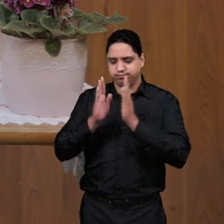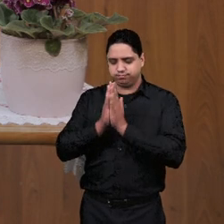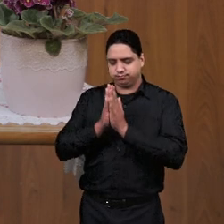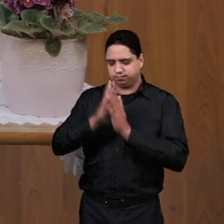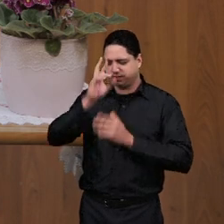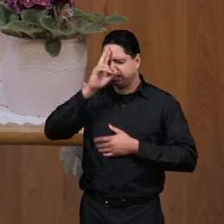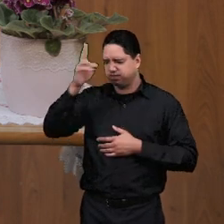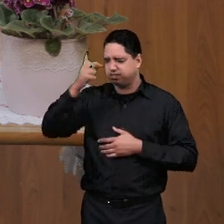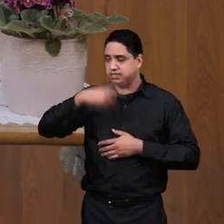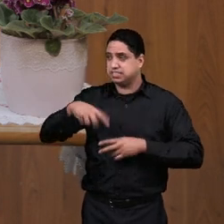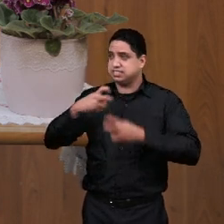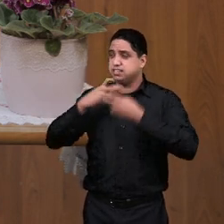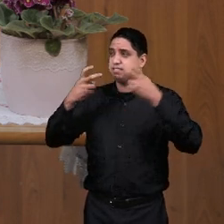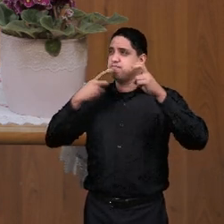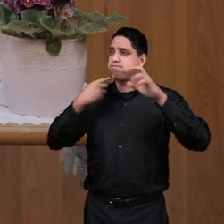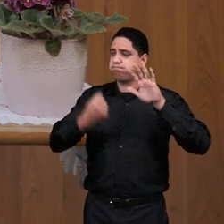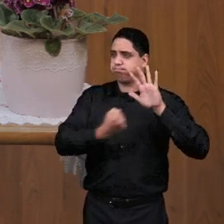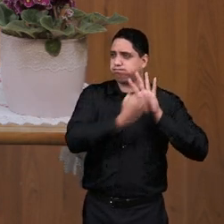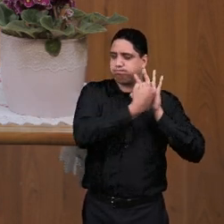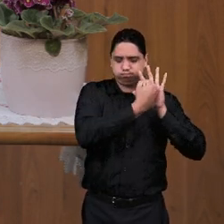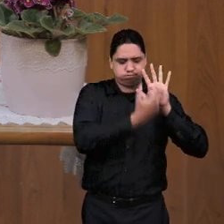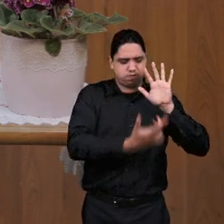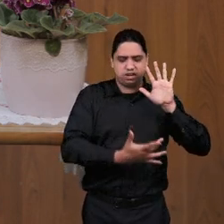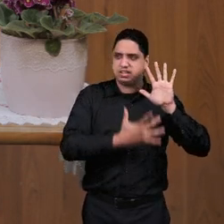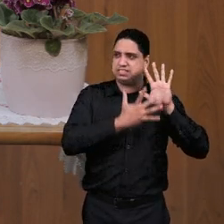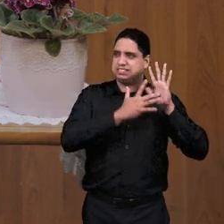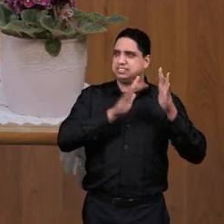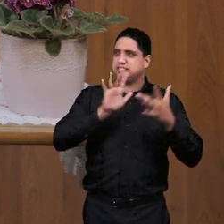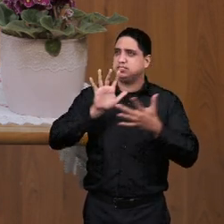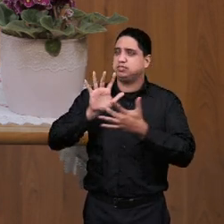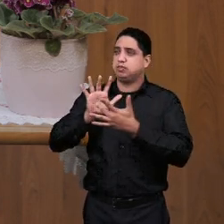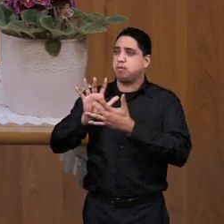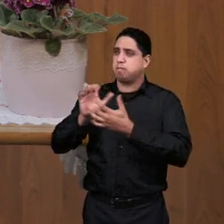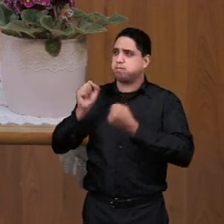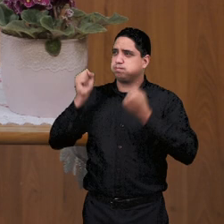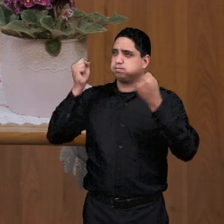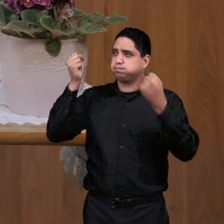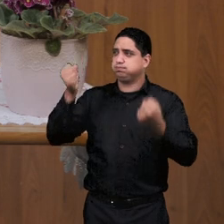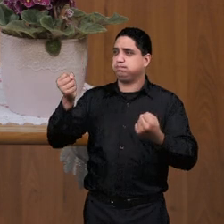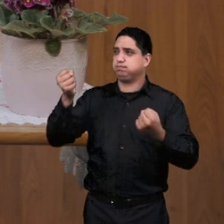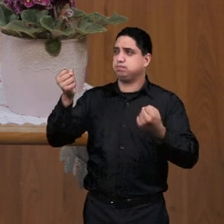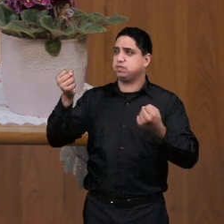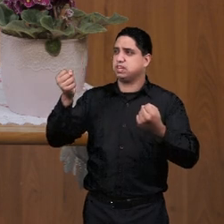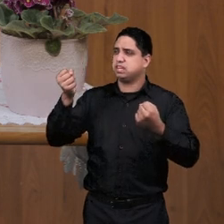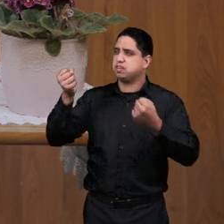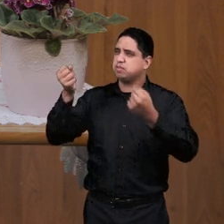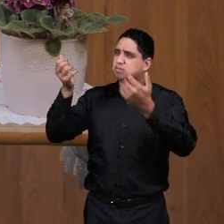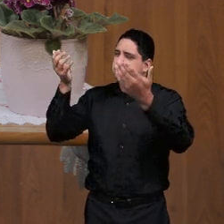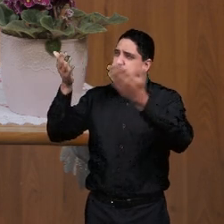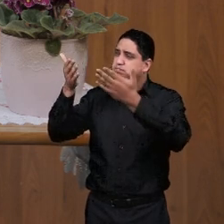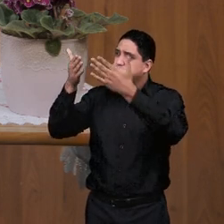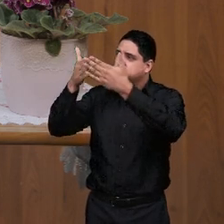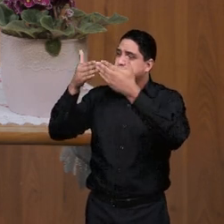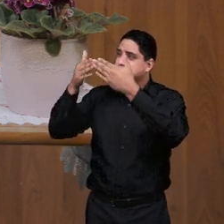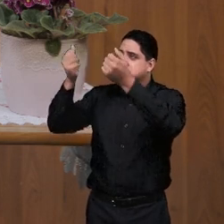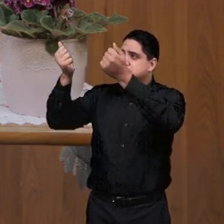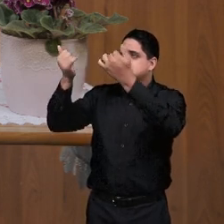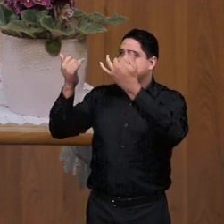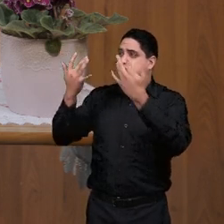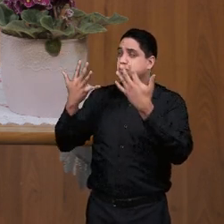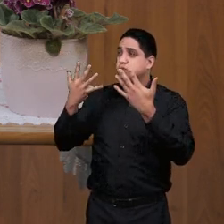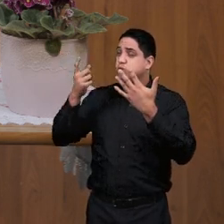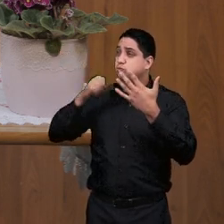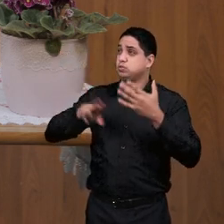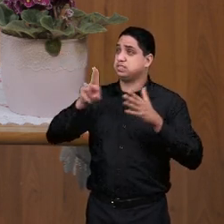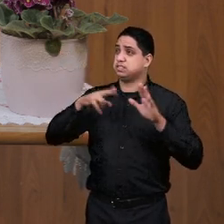Seigneur, nous prions par le pouvoir qu'il y a dans le sang du Seigneur Jésus. Nous te demandons, Seigneur,